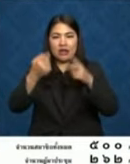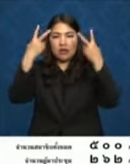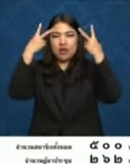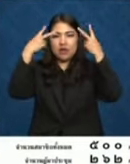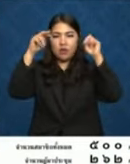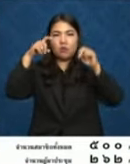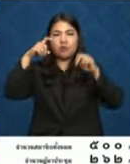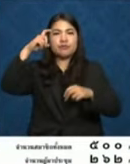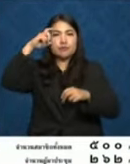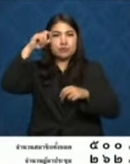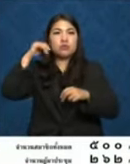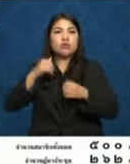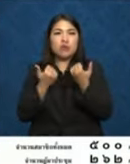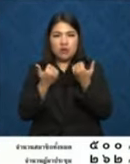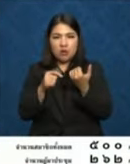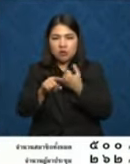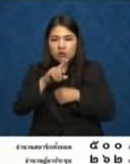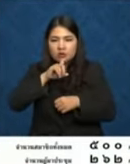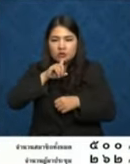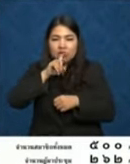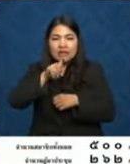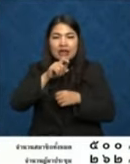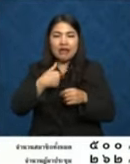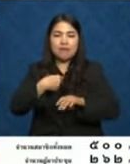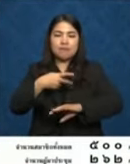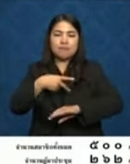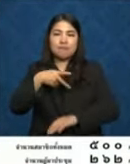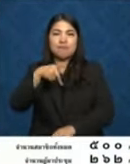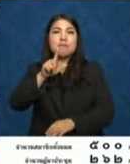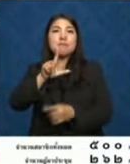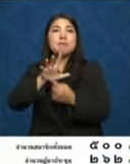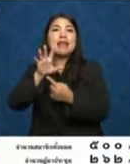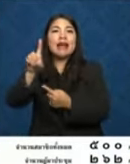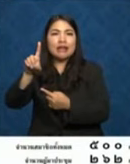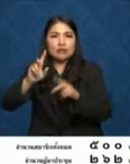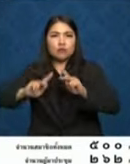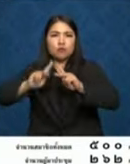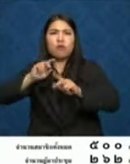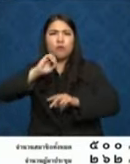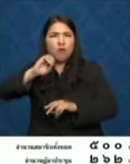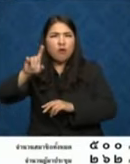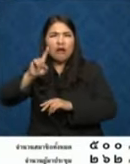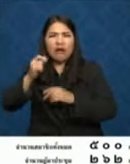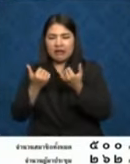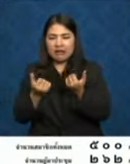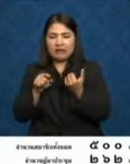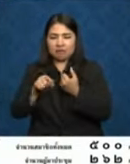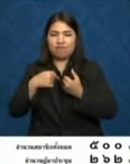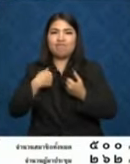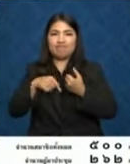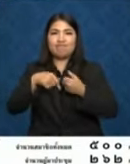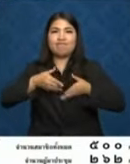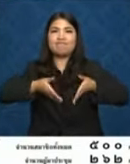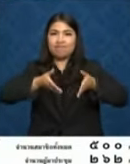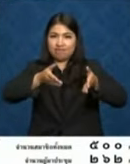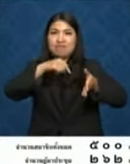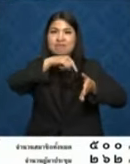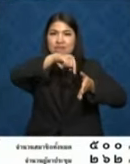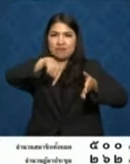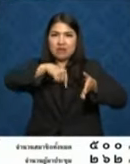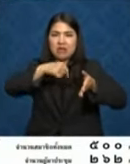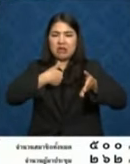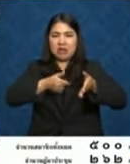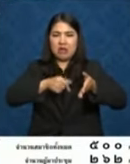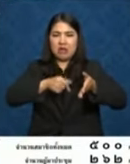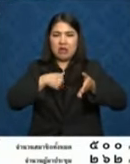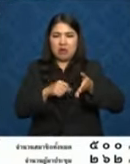านอธิบดีเราได้สอบถามท่านอธิบดีแล้วก็ท่านปลัดกระทรวงว่าเส้นทางเส้นนี้ยังเพียงแต่เพื่อกันแนวเขตแล้ว